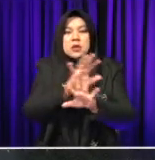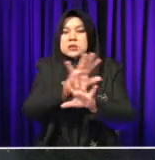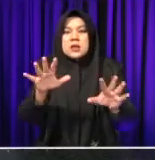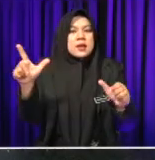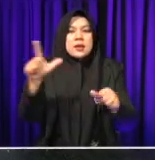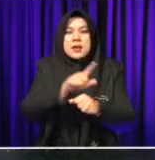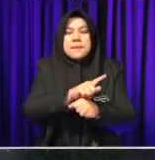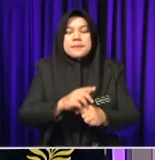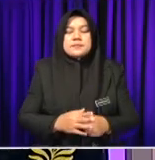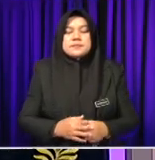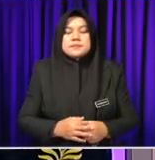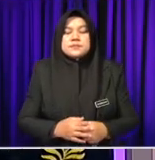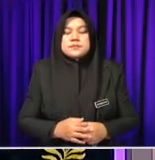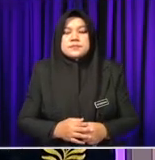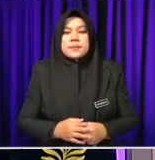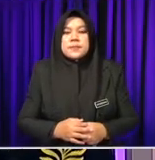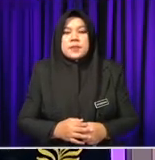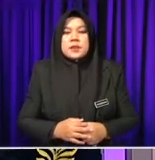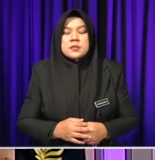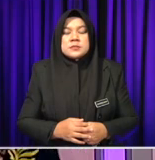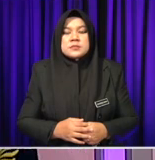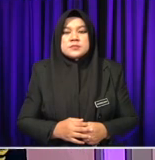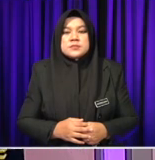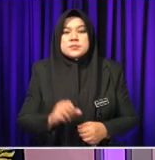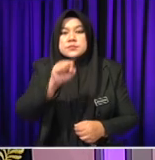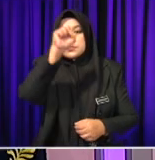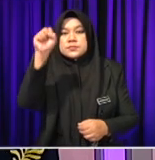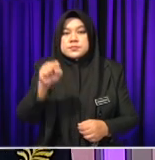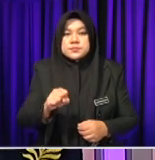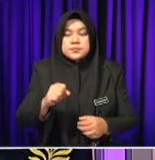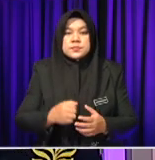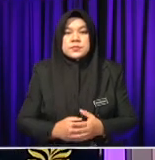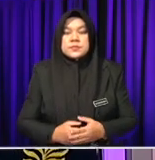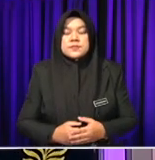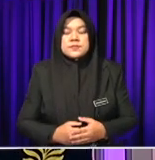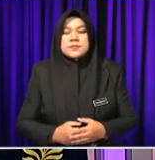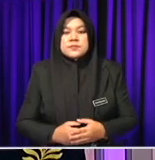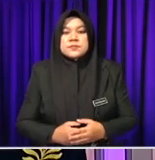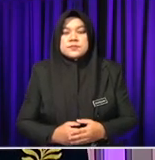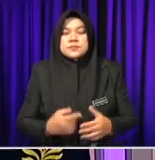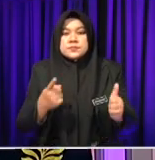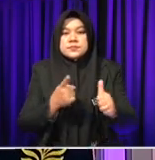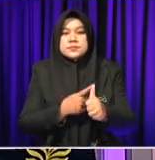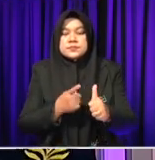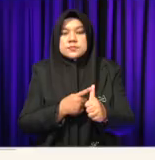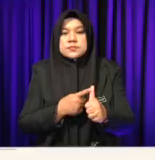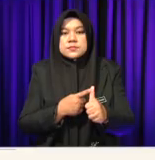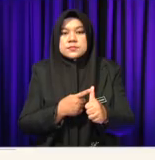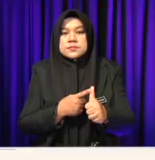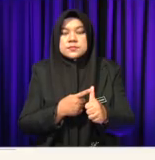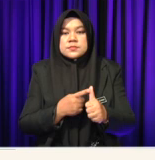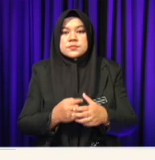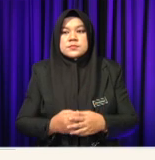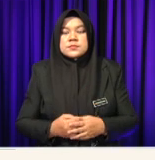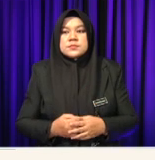tu Ya okey Mari kita lihat okey ini adalah soalan kita okey di sini yang pertama hadis di atas ini